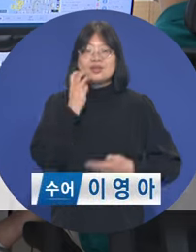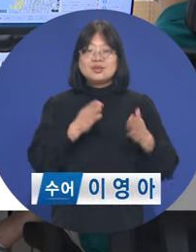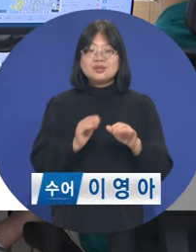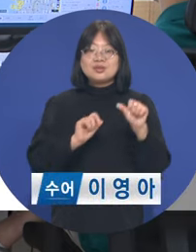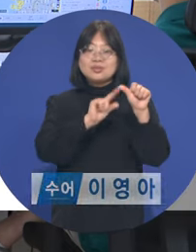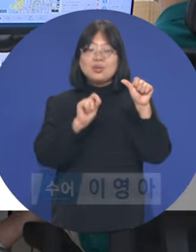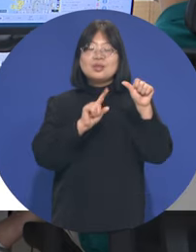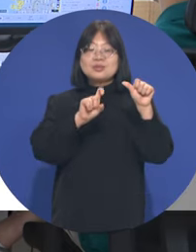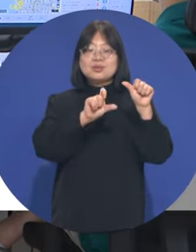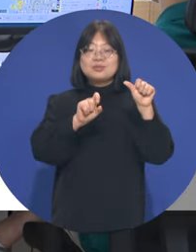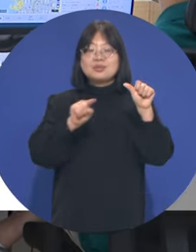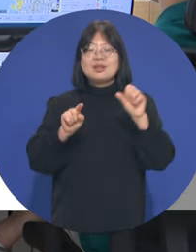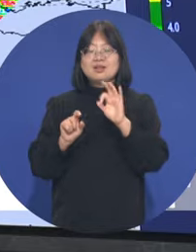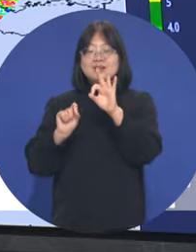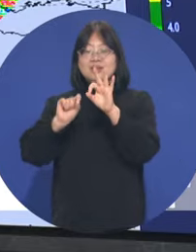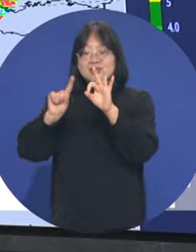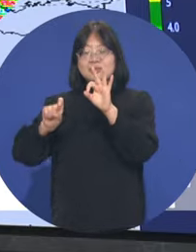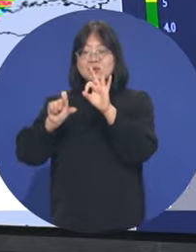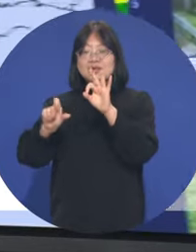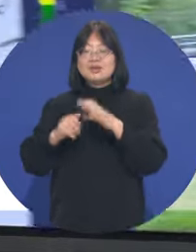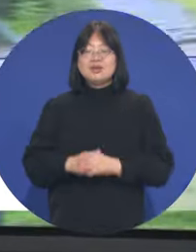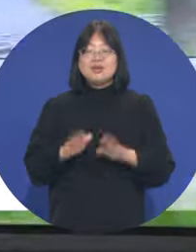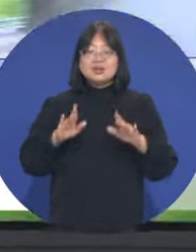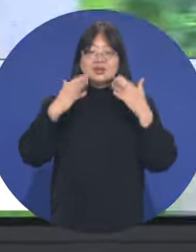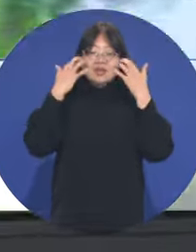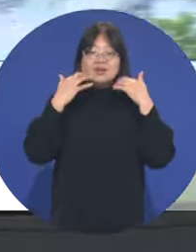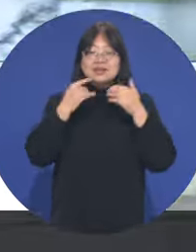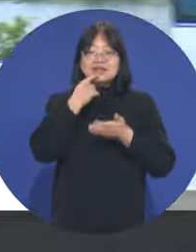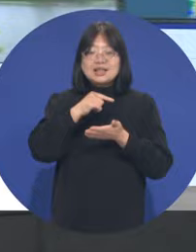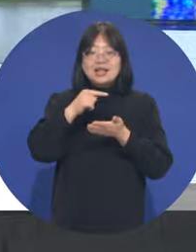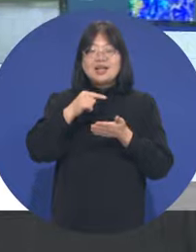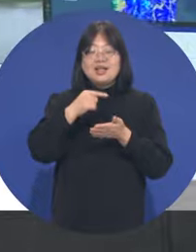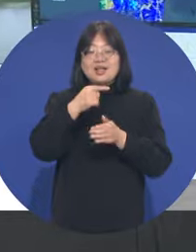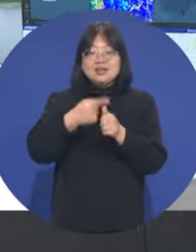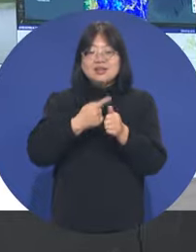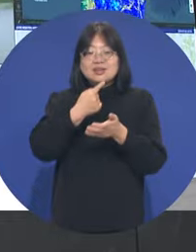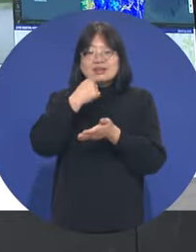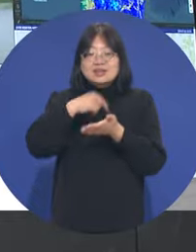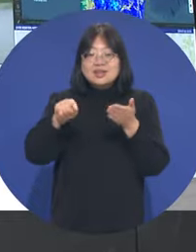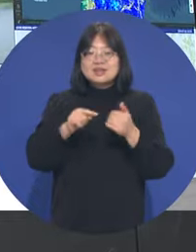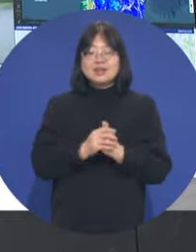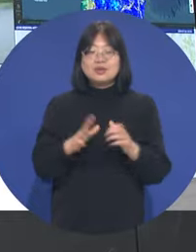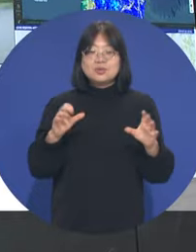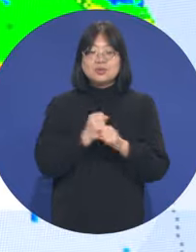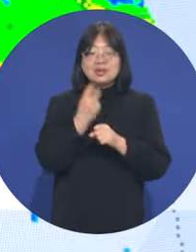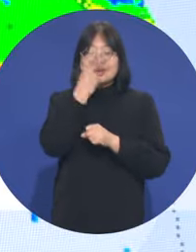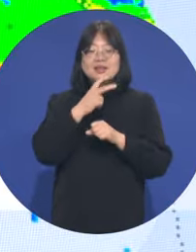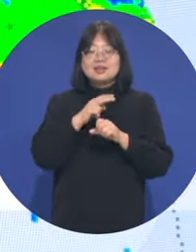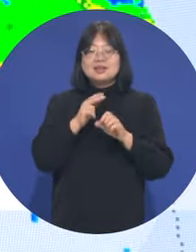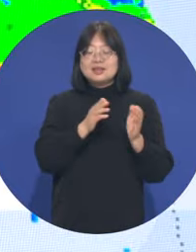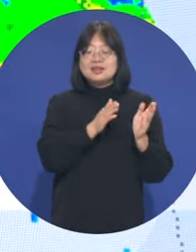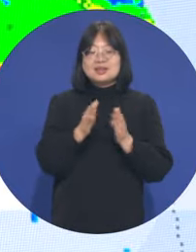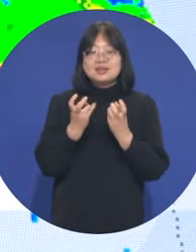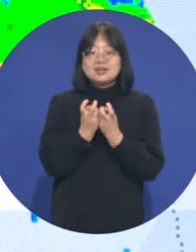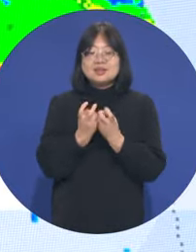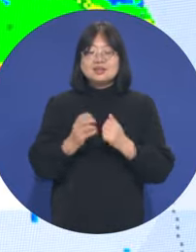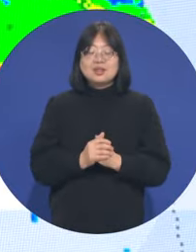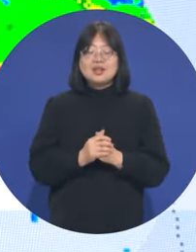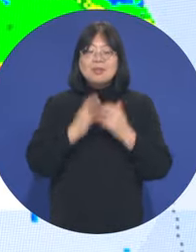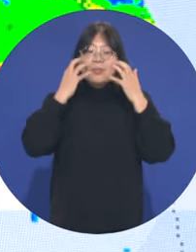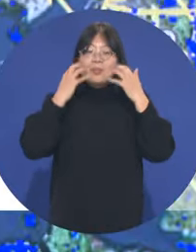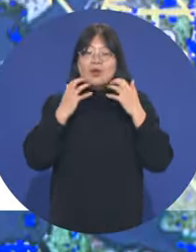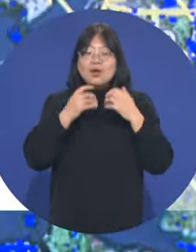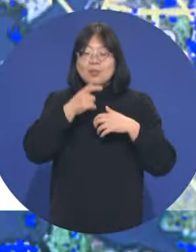경도는 5월 15일부터 10월 15일까지의 올 여름철 자연재난 종합 대책 기간에 강화된 폭염 대책과 선제적인 풍수의